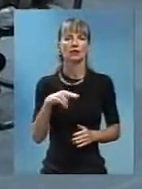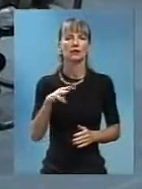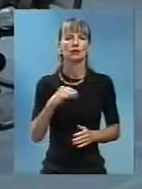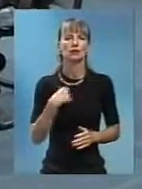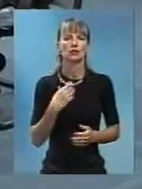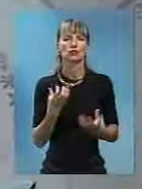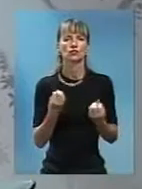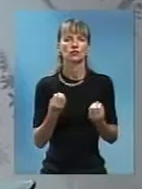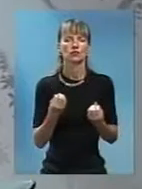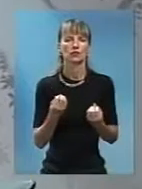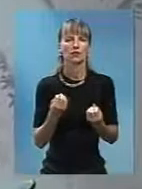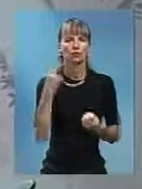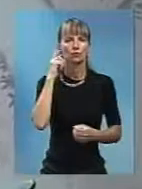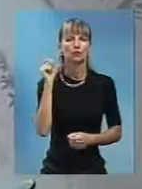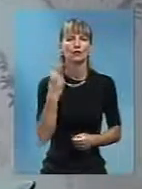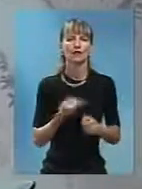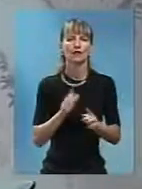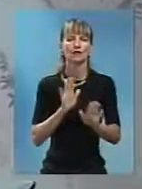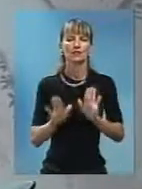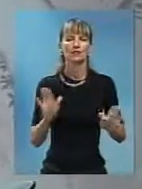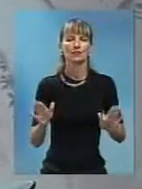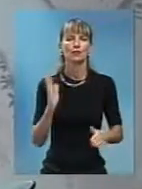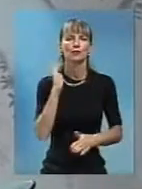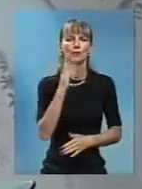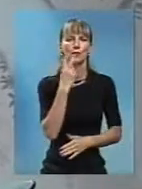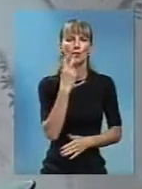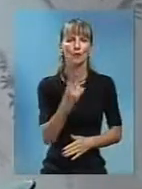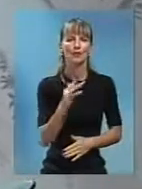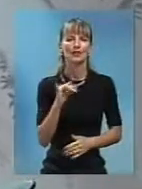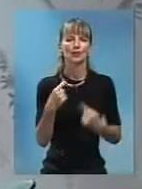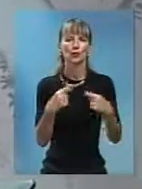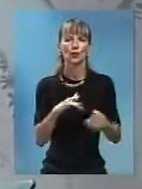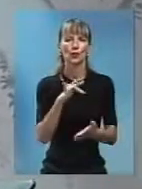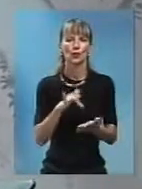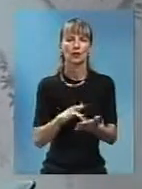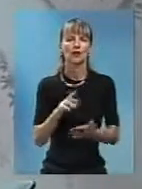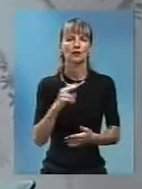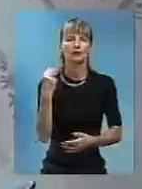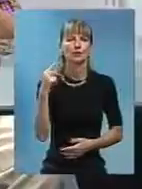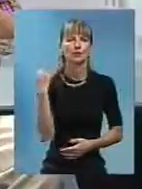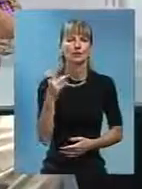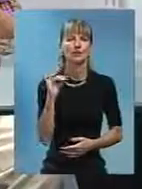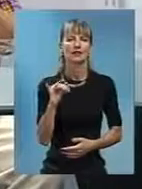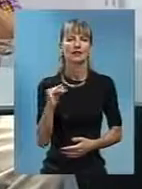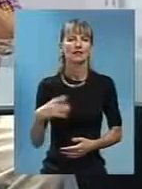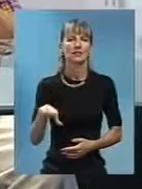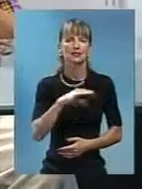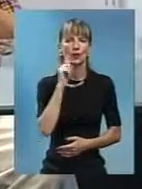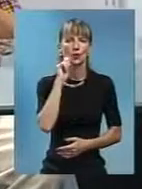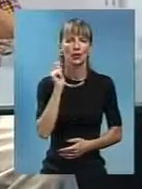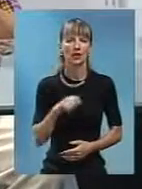щиро сподіваюся на те, що цю виставку в майбутньому побачать і інші міста, як Запорізької області, так і всієї